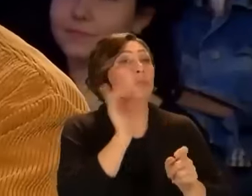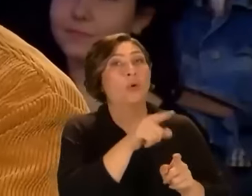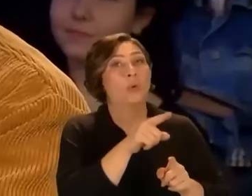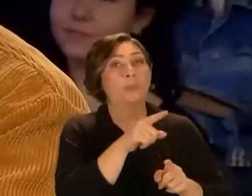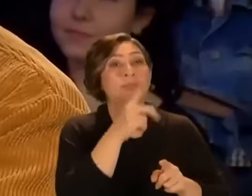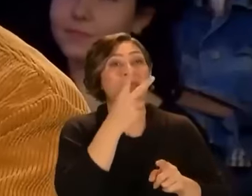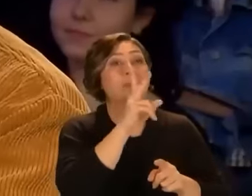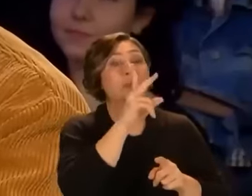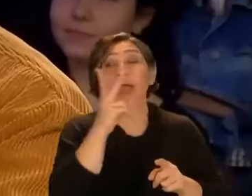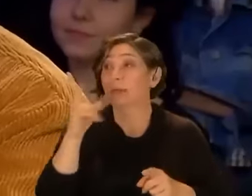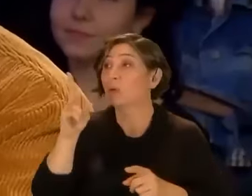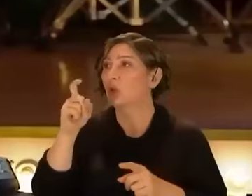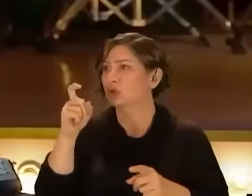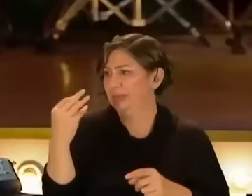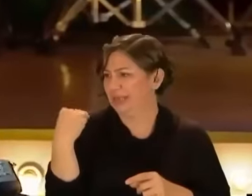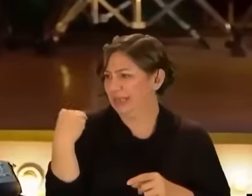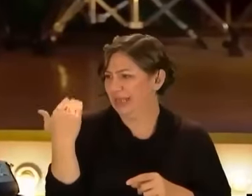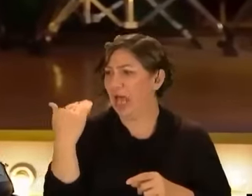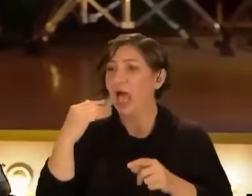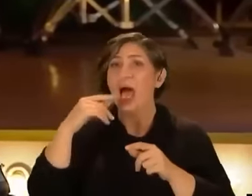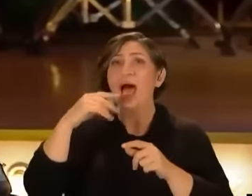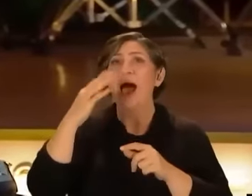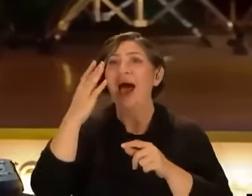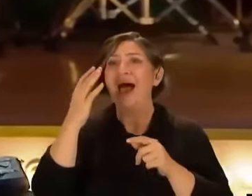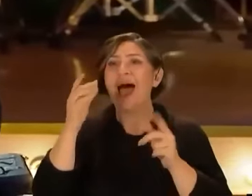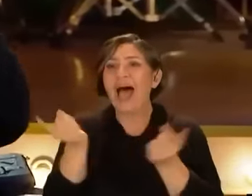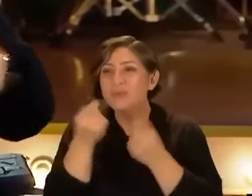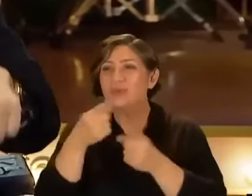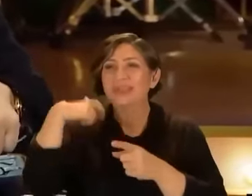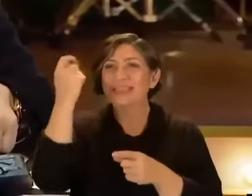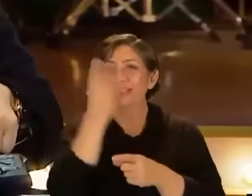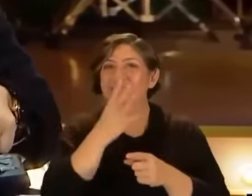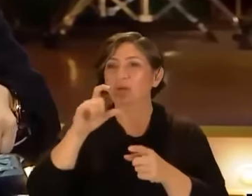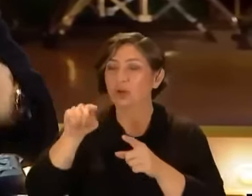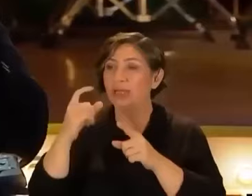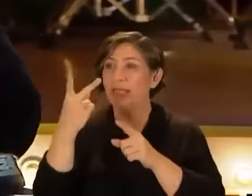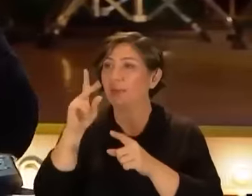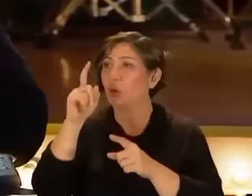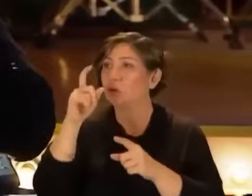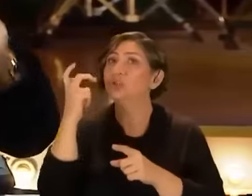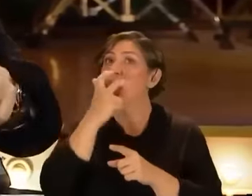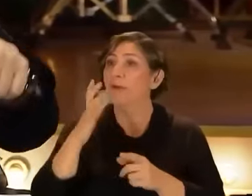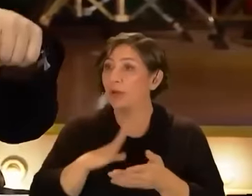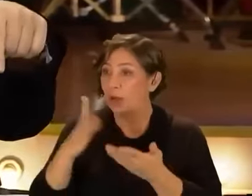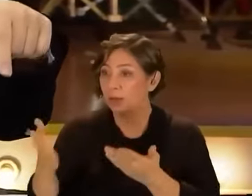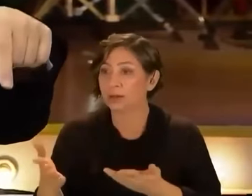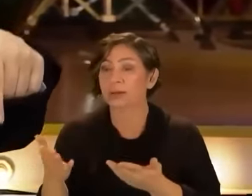verdiğimi hatırlamıyorum. 2019'da ama... yeni absurddizi.com'a ya 2019'da şarkı söylüyorsun.